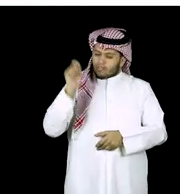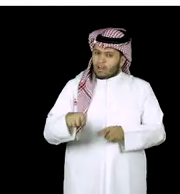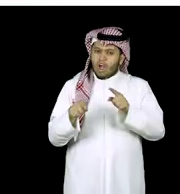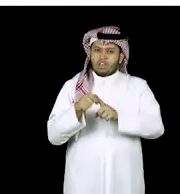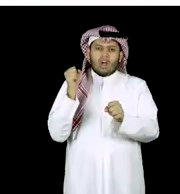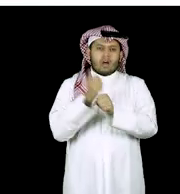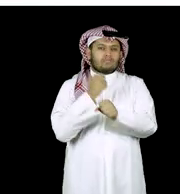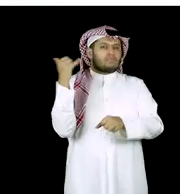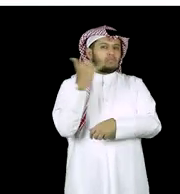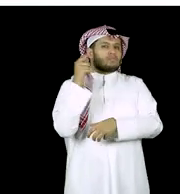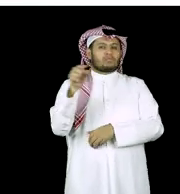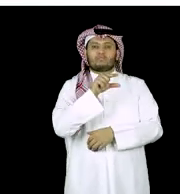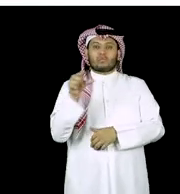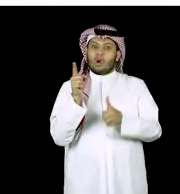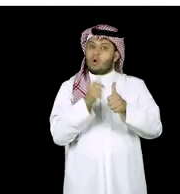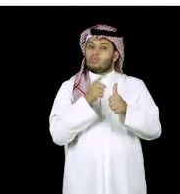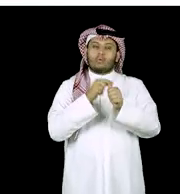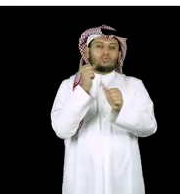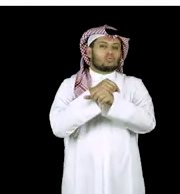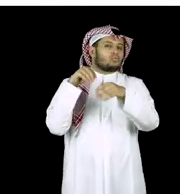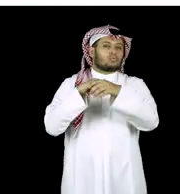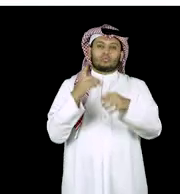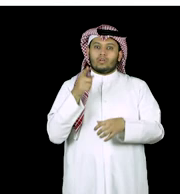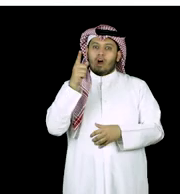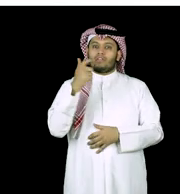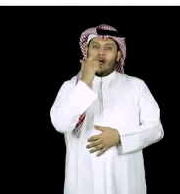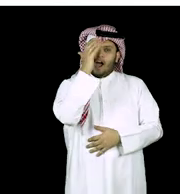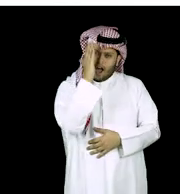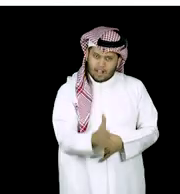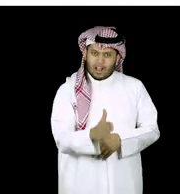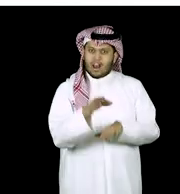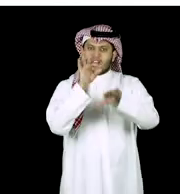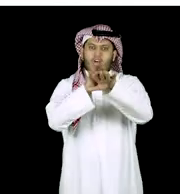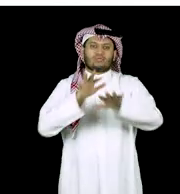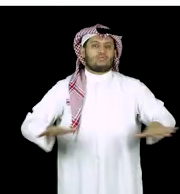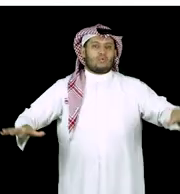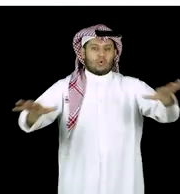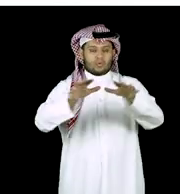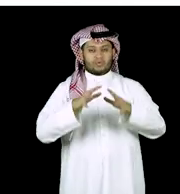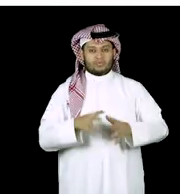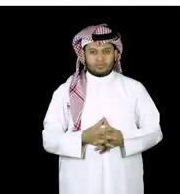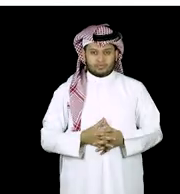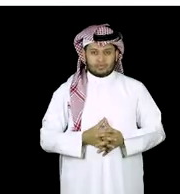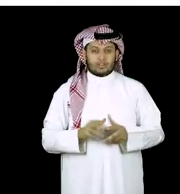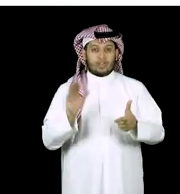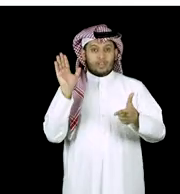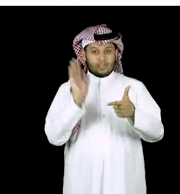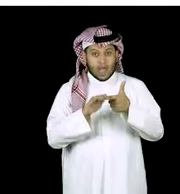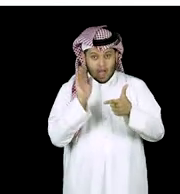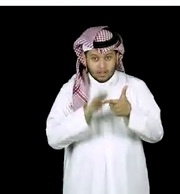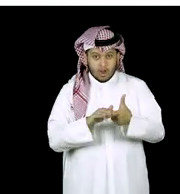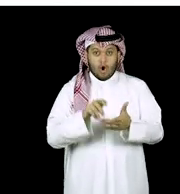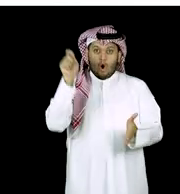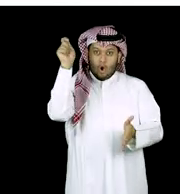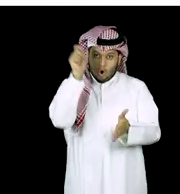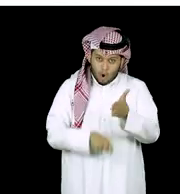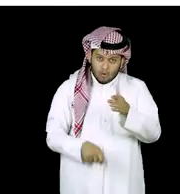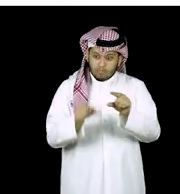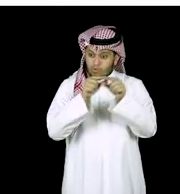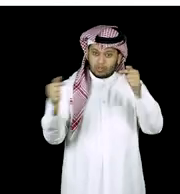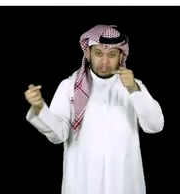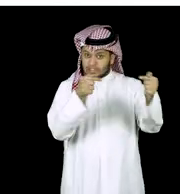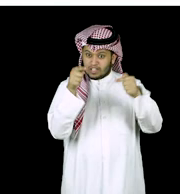ومهمة هذه السلطة: أولا إقامة العدل بين الناس، ثانيا الحكم في